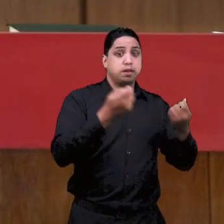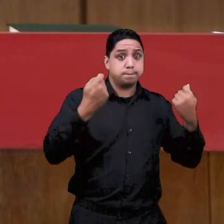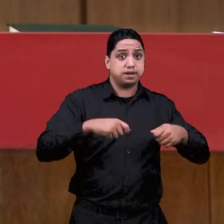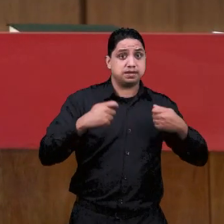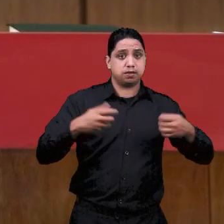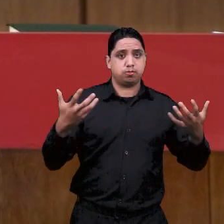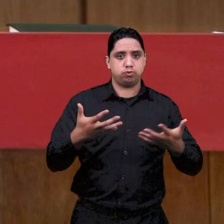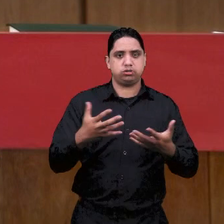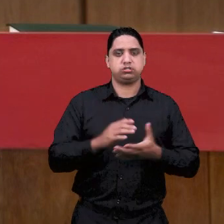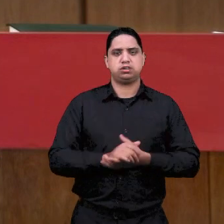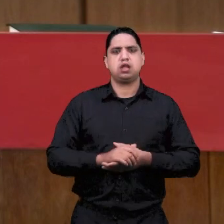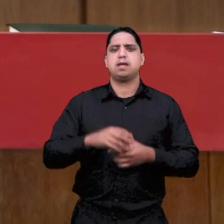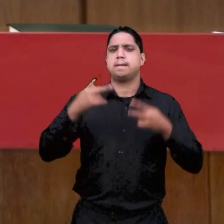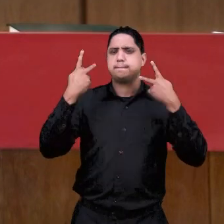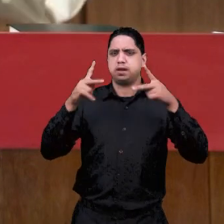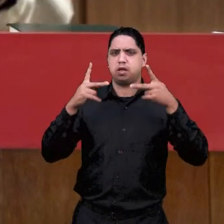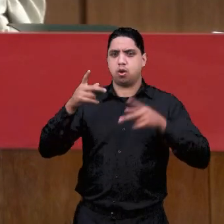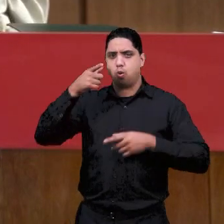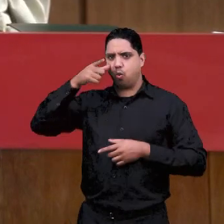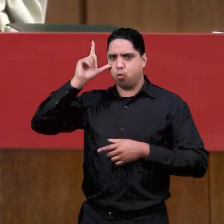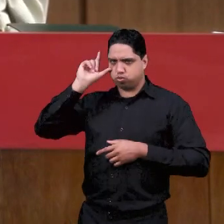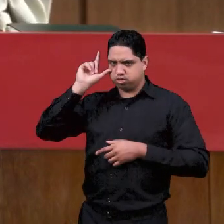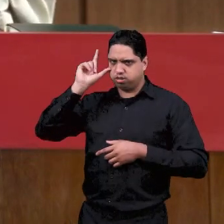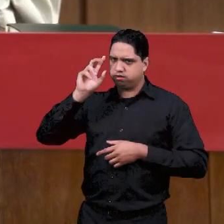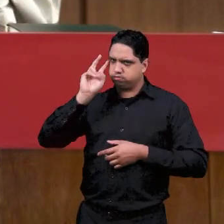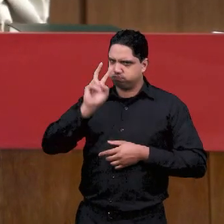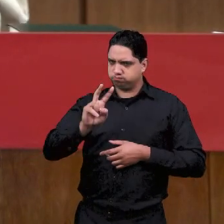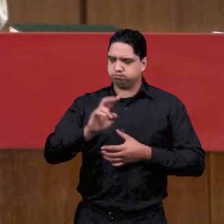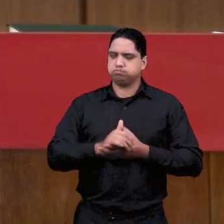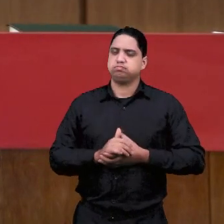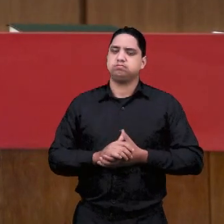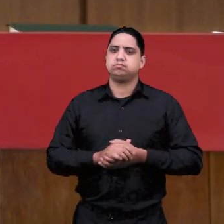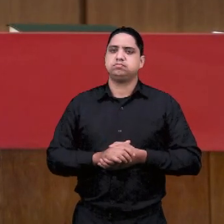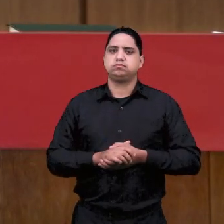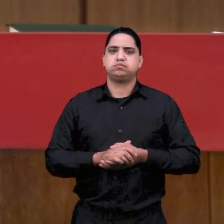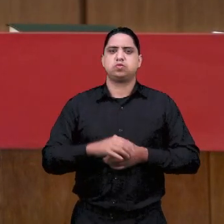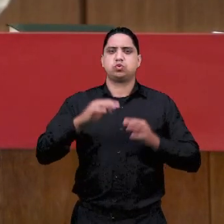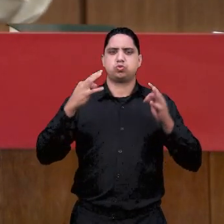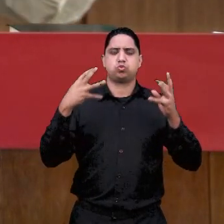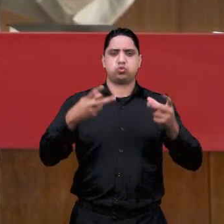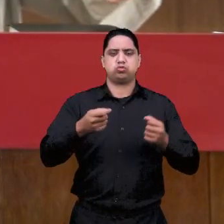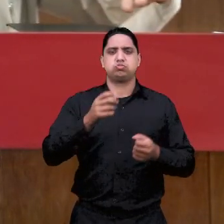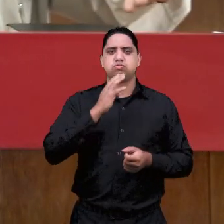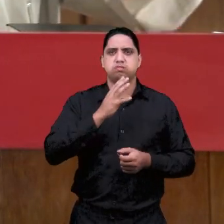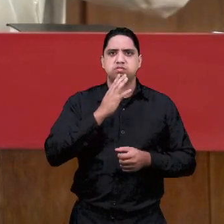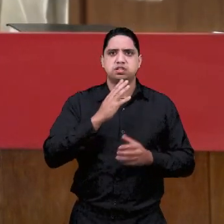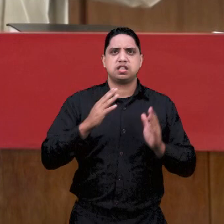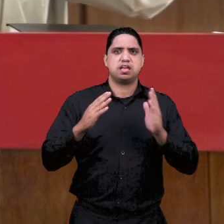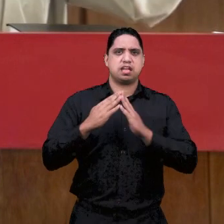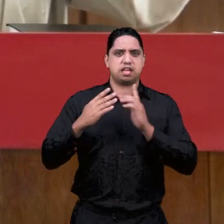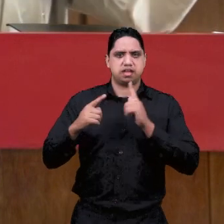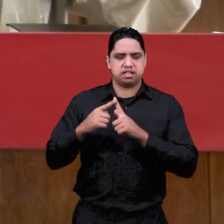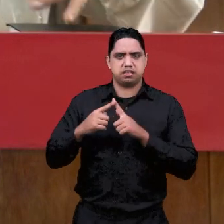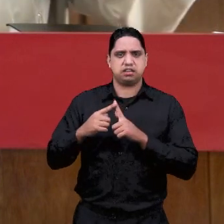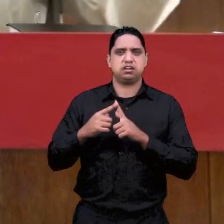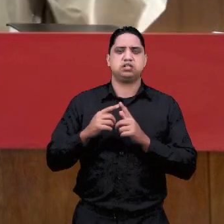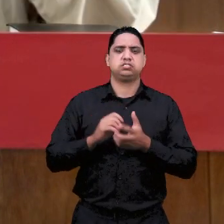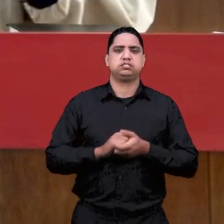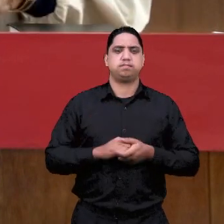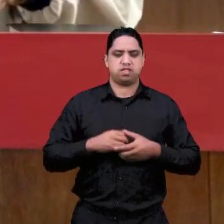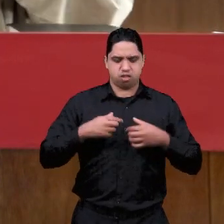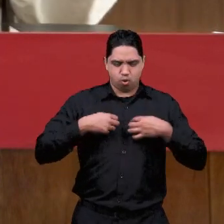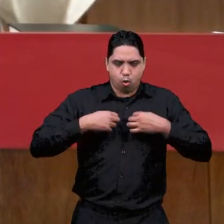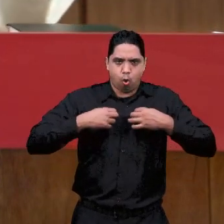moment. Cela a été prêché hier et tous savent déjà, l'Église qui s'habille en lin fin,